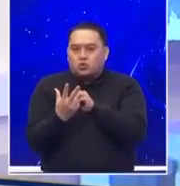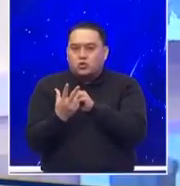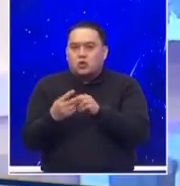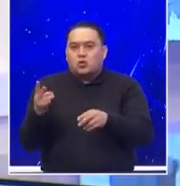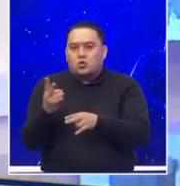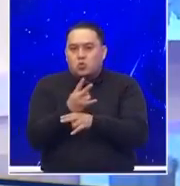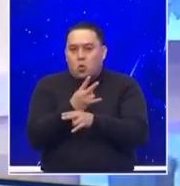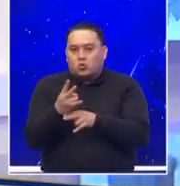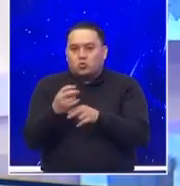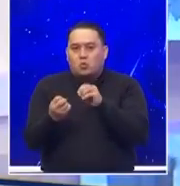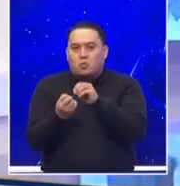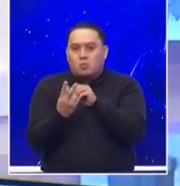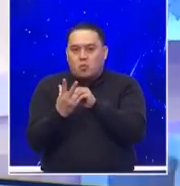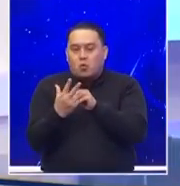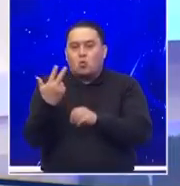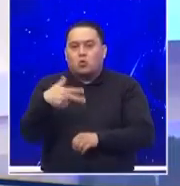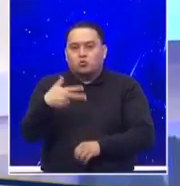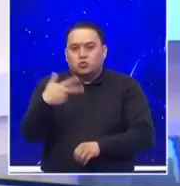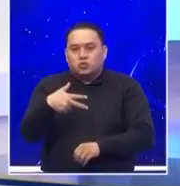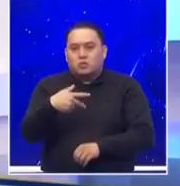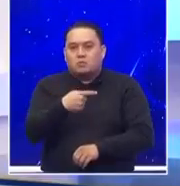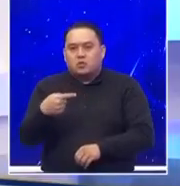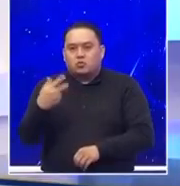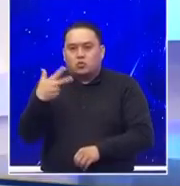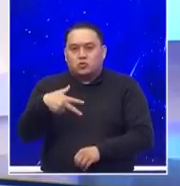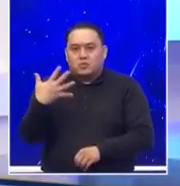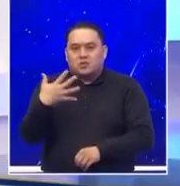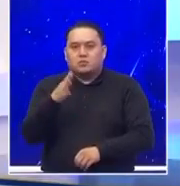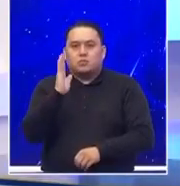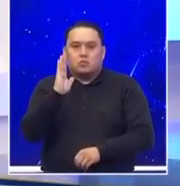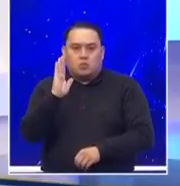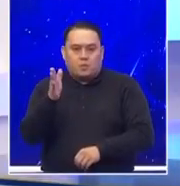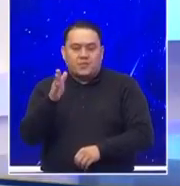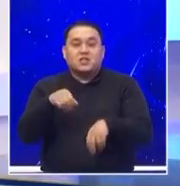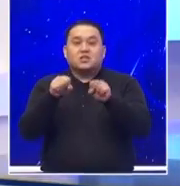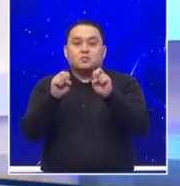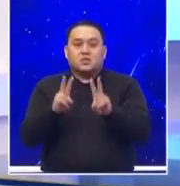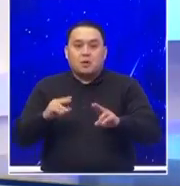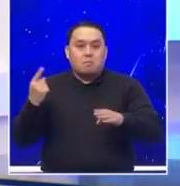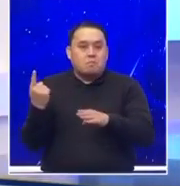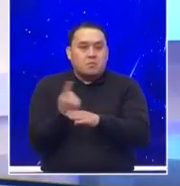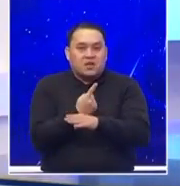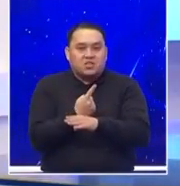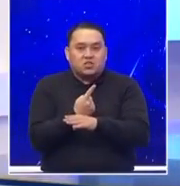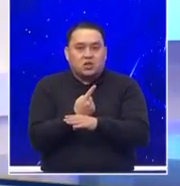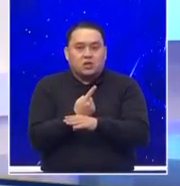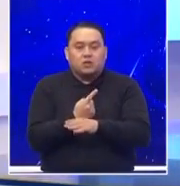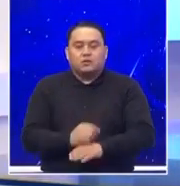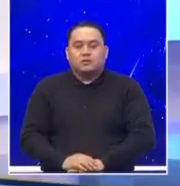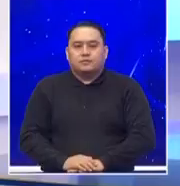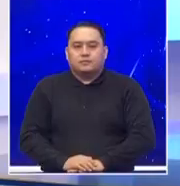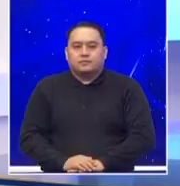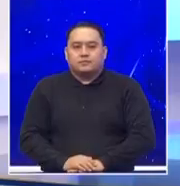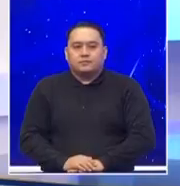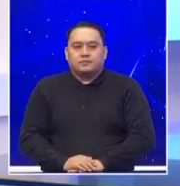көрсетсе, ал түнде 30-35 градусқа дейін төмендейді. Мамандардың айтуынша, бұл аяздың алғашқы толқыны ғана. Тақырыпты